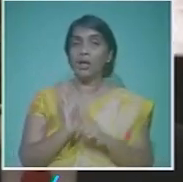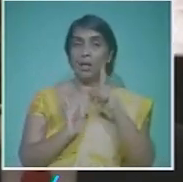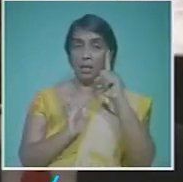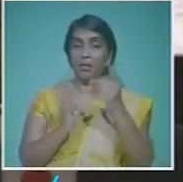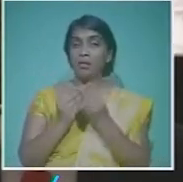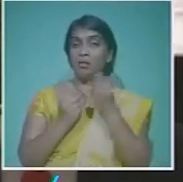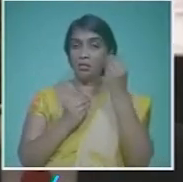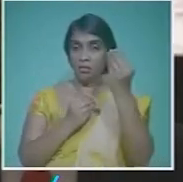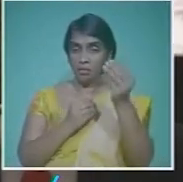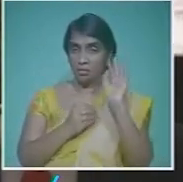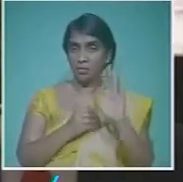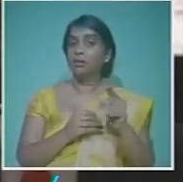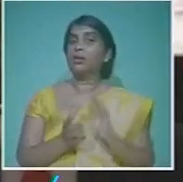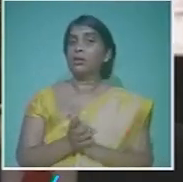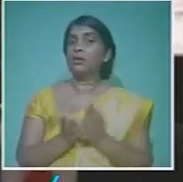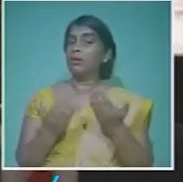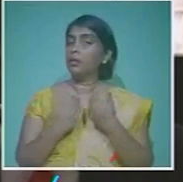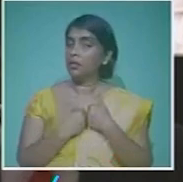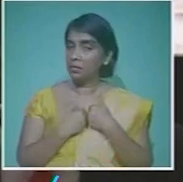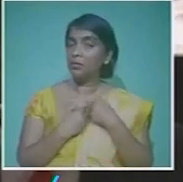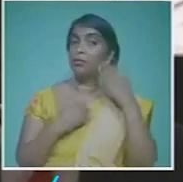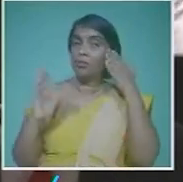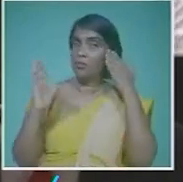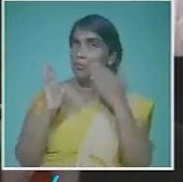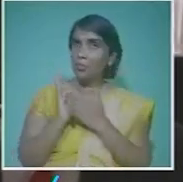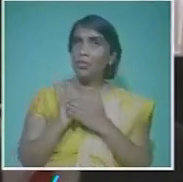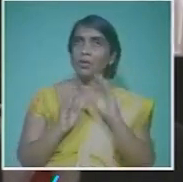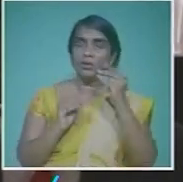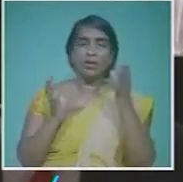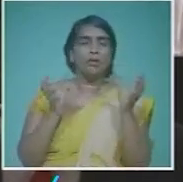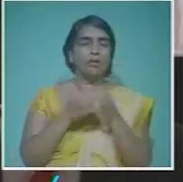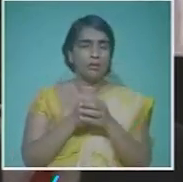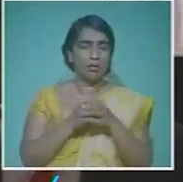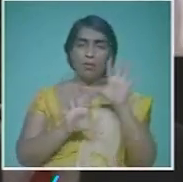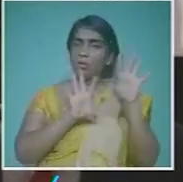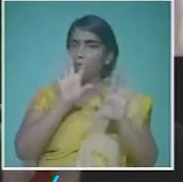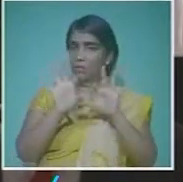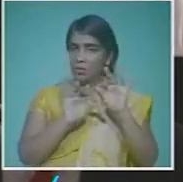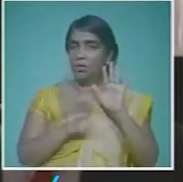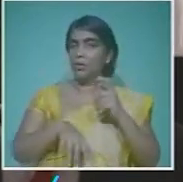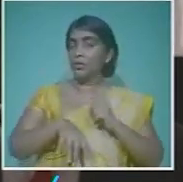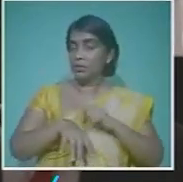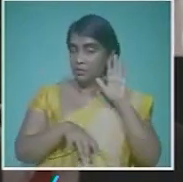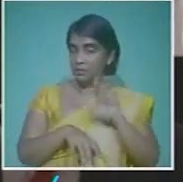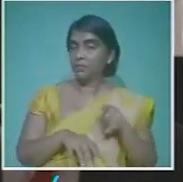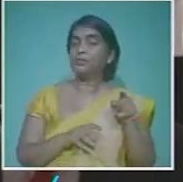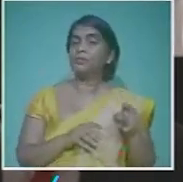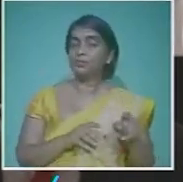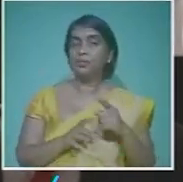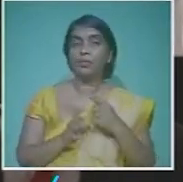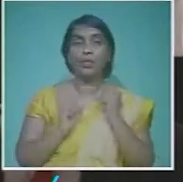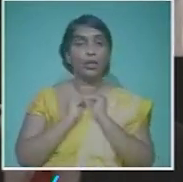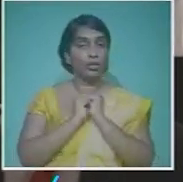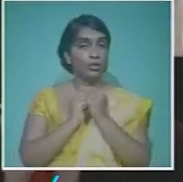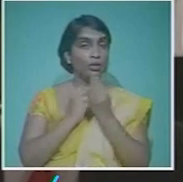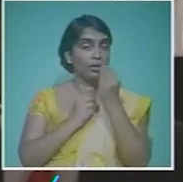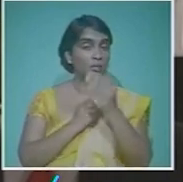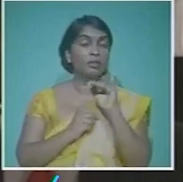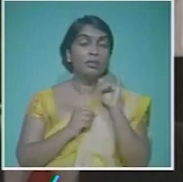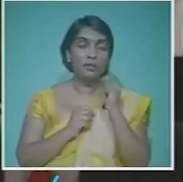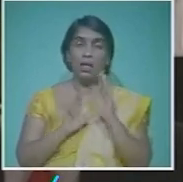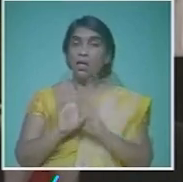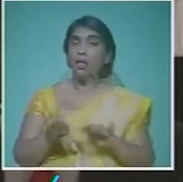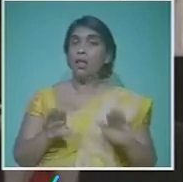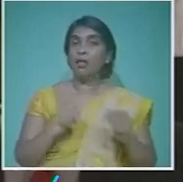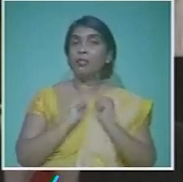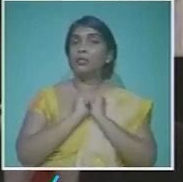වැඩපිළිවෙල දුන්නාම අපි ඒ සඳහා යම් කණ්ඩායමක් තෝරාපත් කරගත් අවස්ථාවකදී රස්සාව දුන්න සමහර